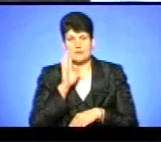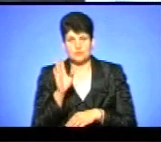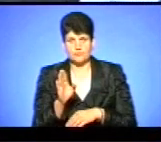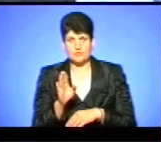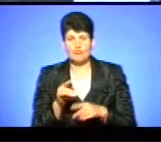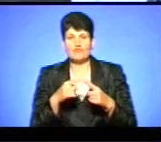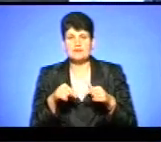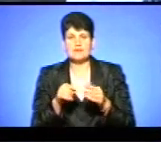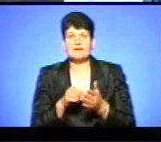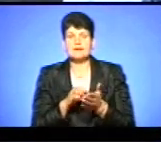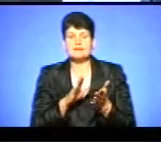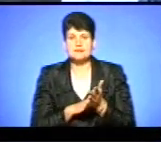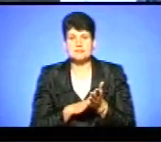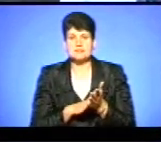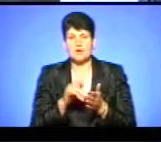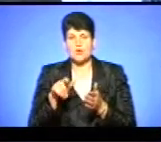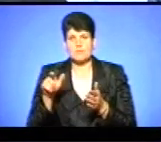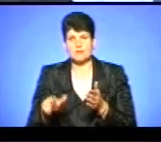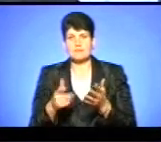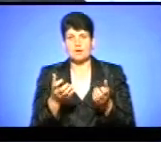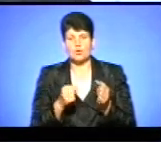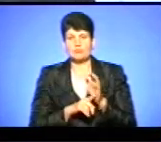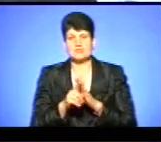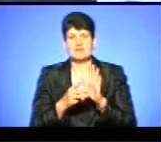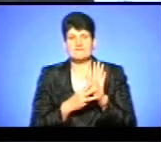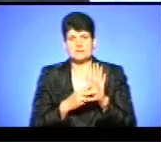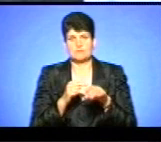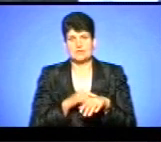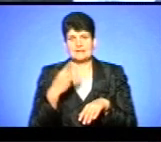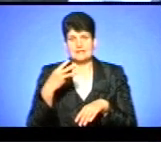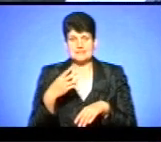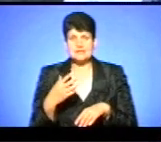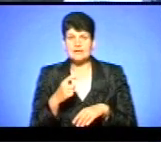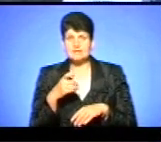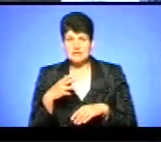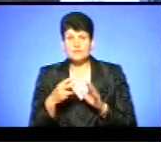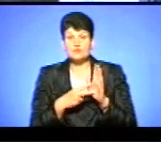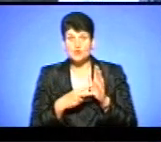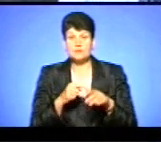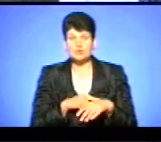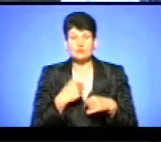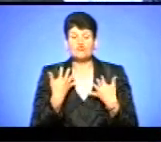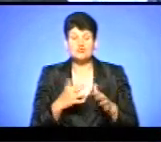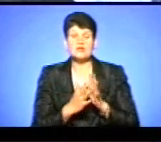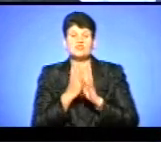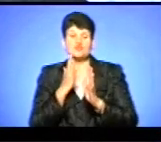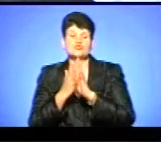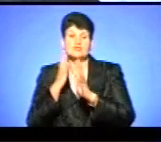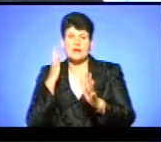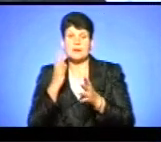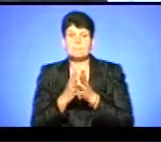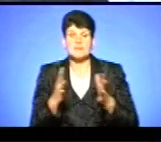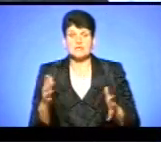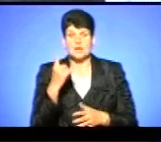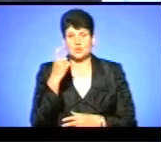відділі реєстрації громадян прийом починається о 8.30. В 7 годині тут вже вишикувалася черга у понад